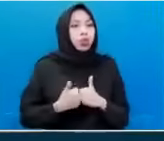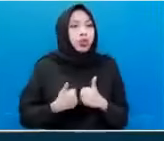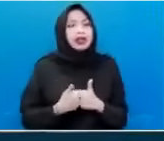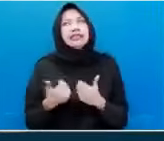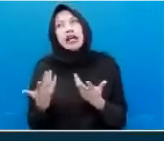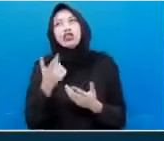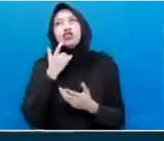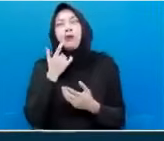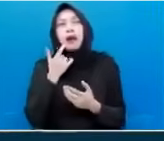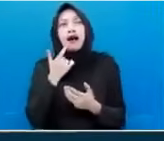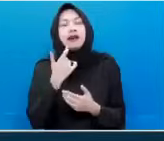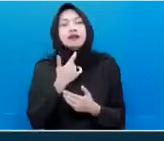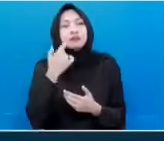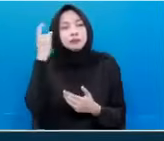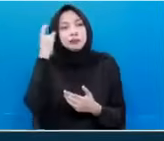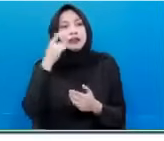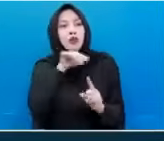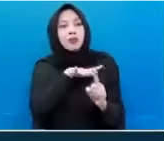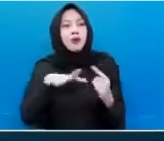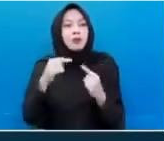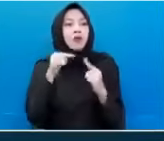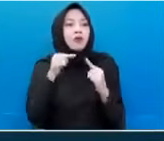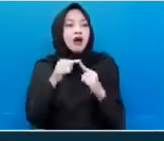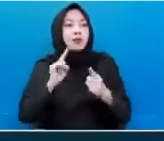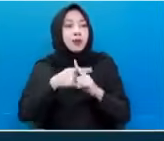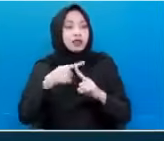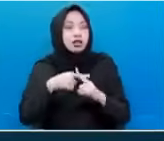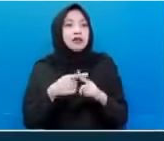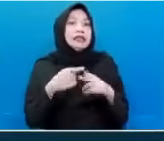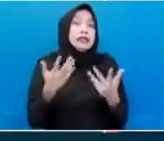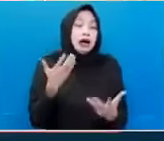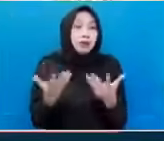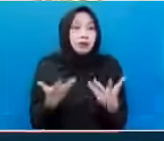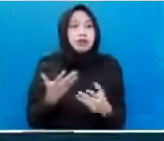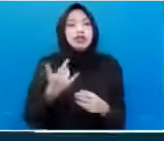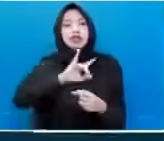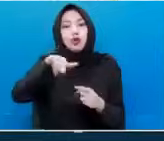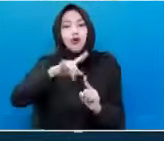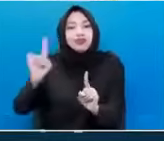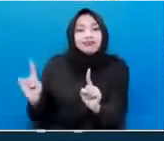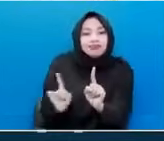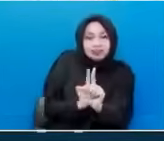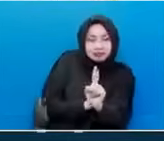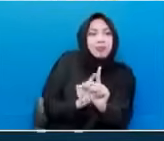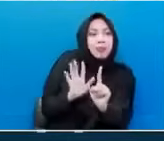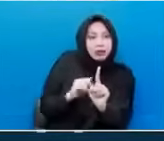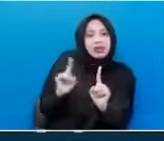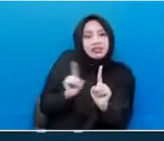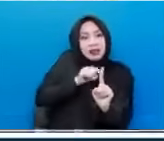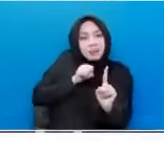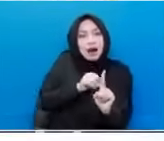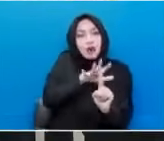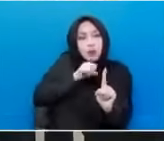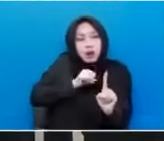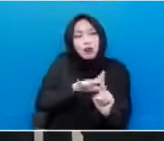positif bahwa di panggung belakang mungkin saja Pak Jokowi masih berperang bahkan ada isu yang mengatakan kalau di ex atau Twitter